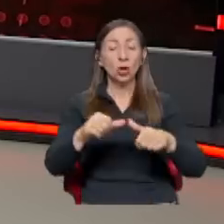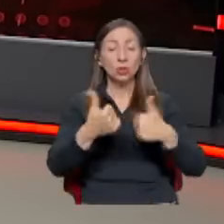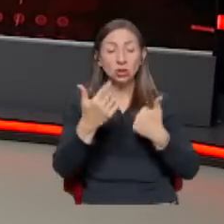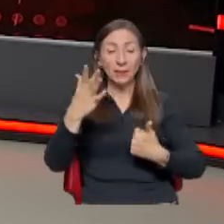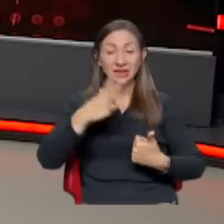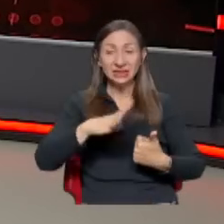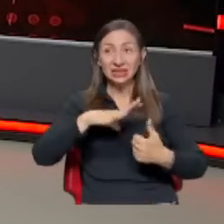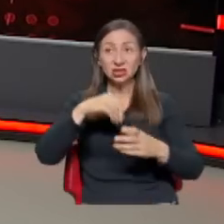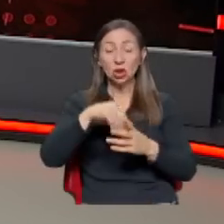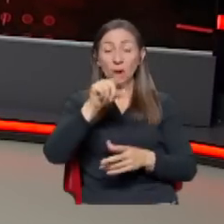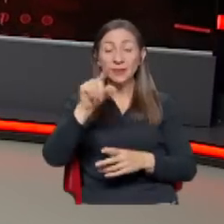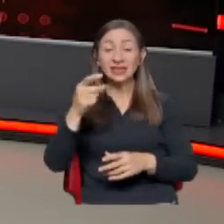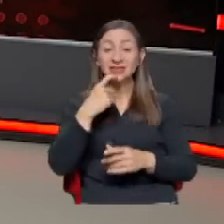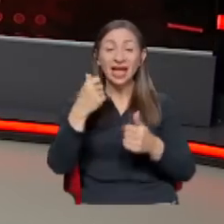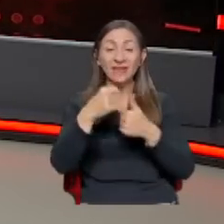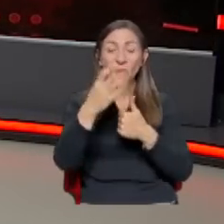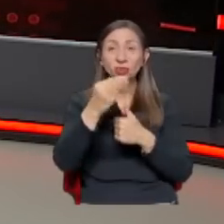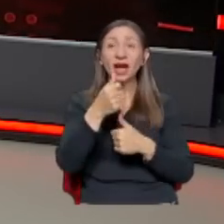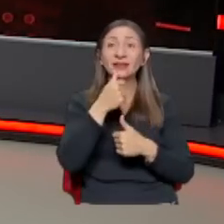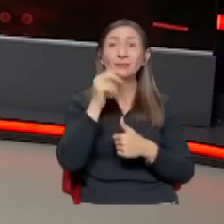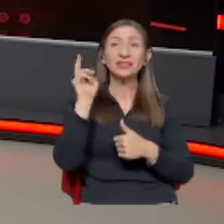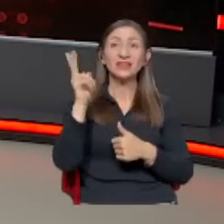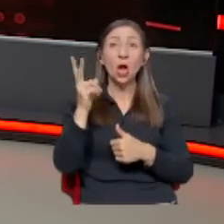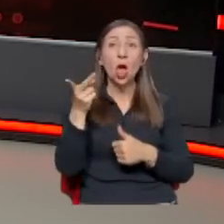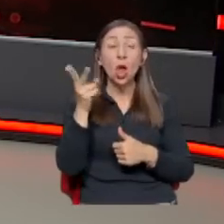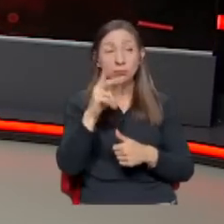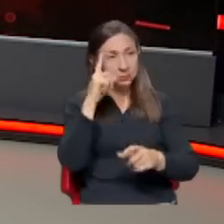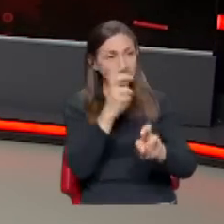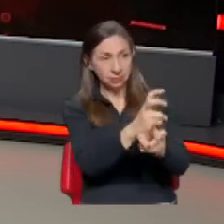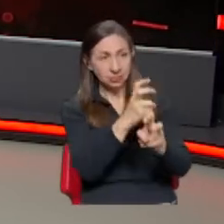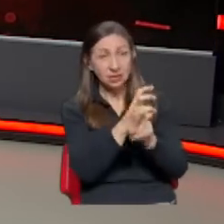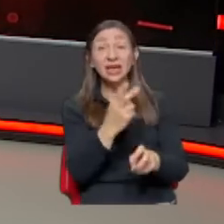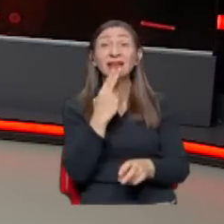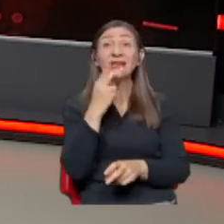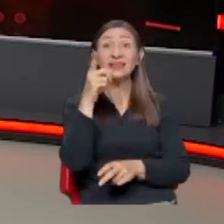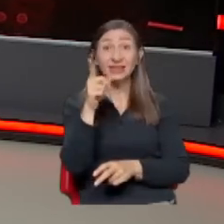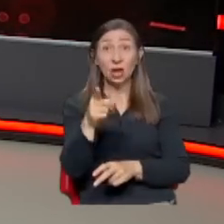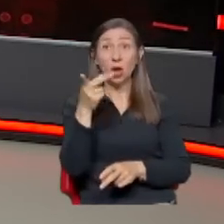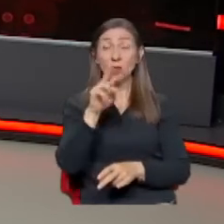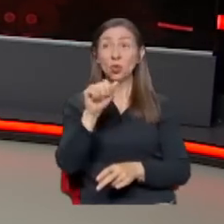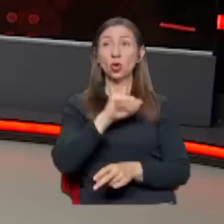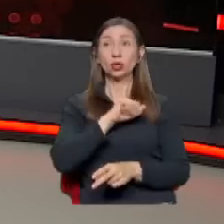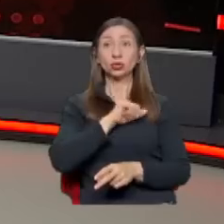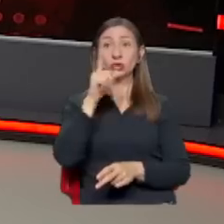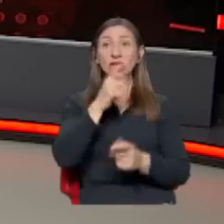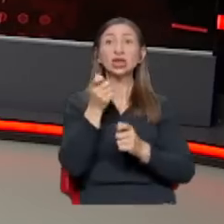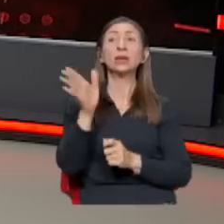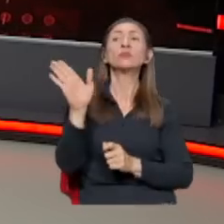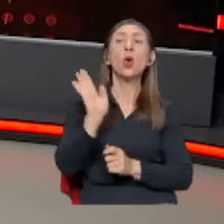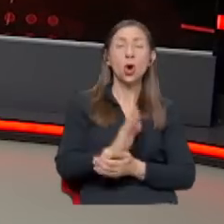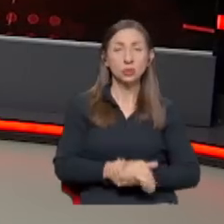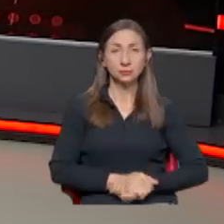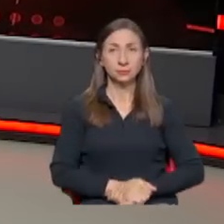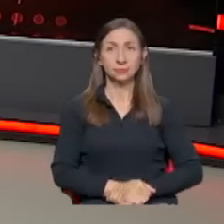Boşanmak istediği için 11 yıldır evli olduğu erkek tarafından ölümle tehdit edilen kadın, ölüm korkusu yüzünden işe bile